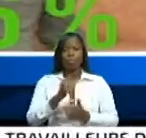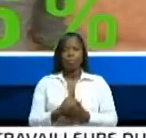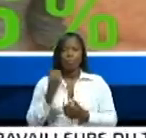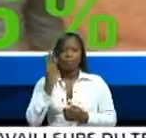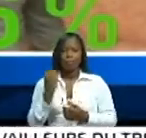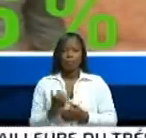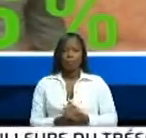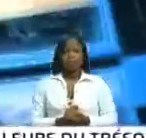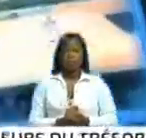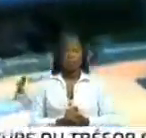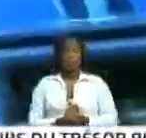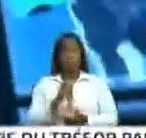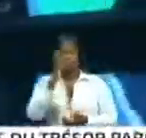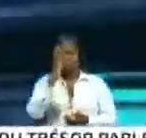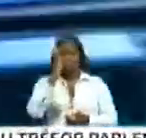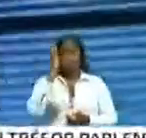savoir